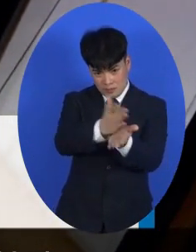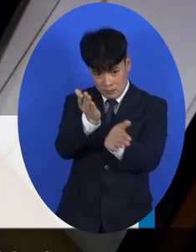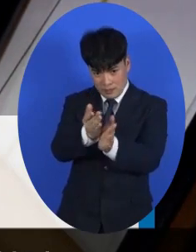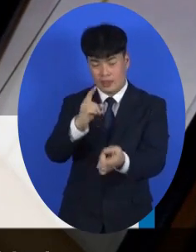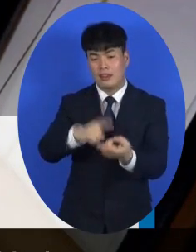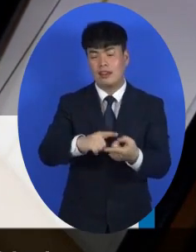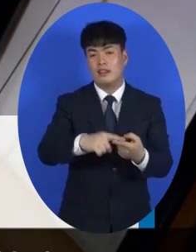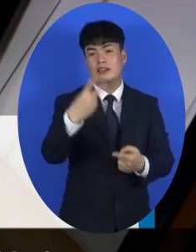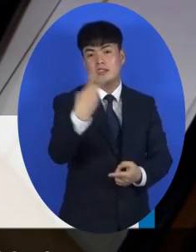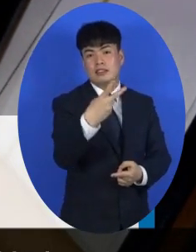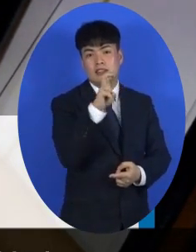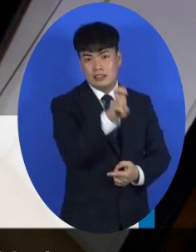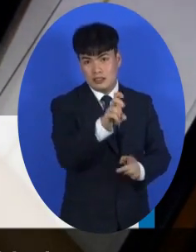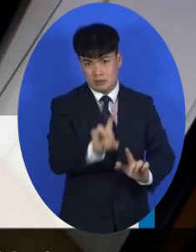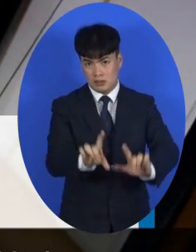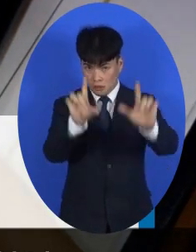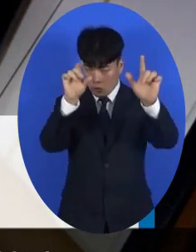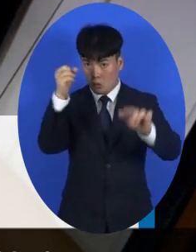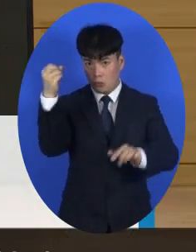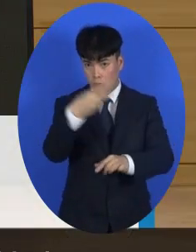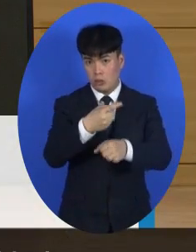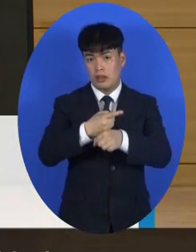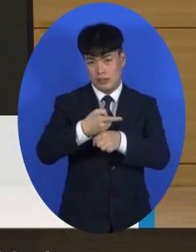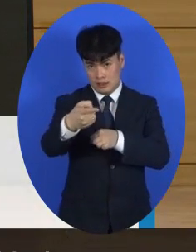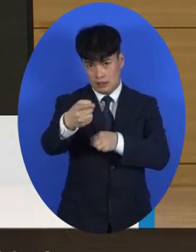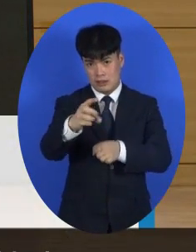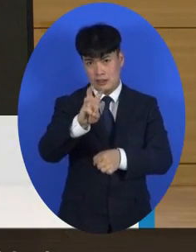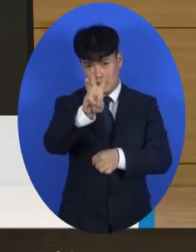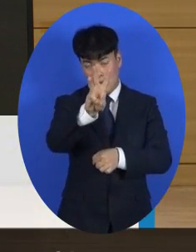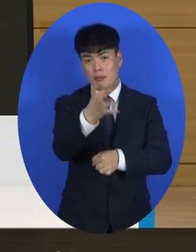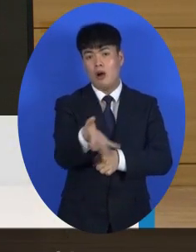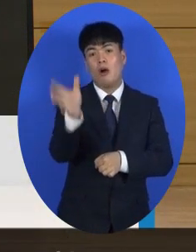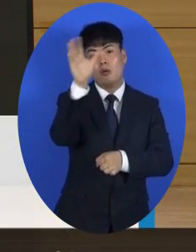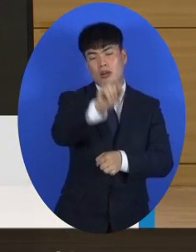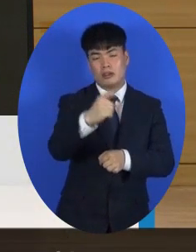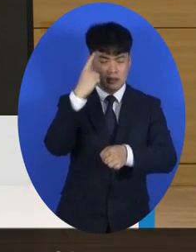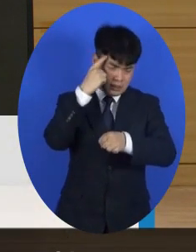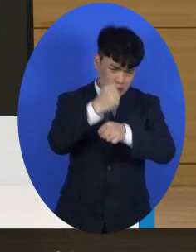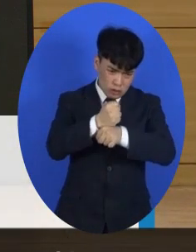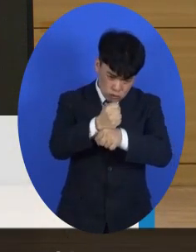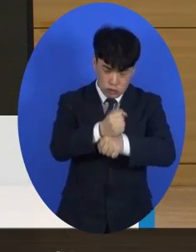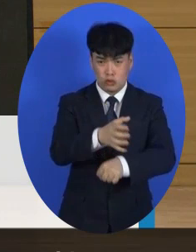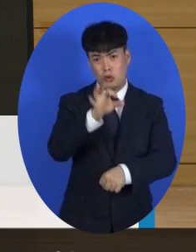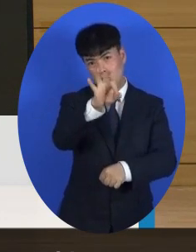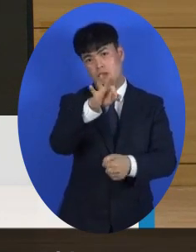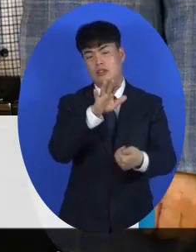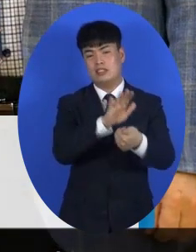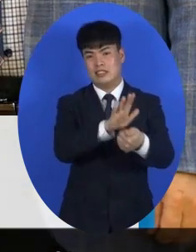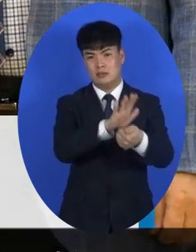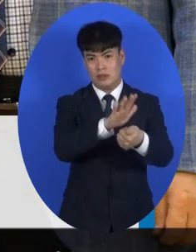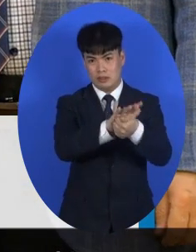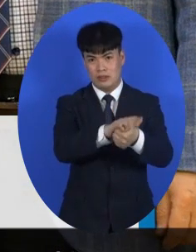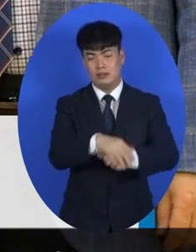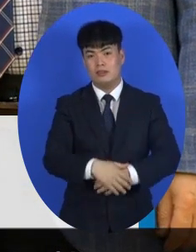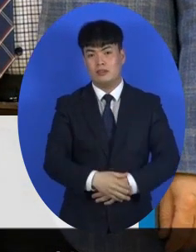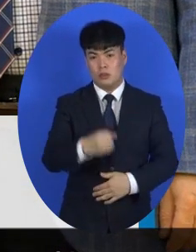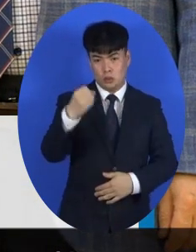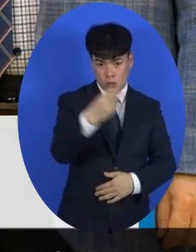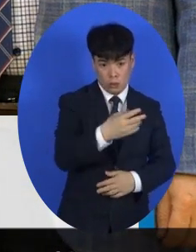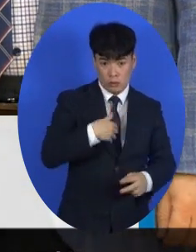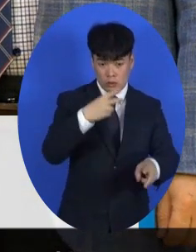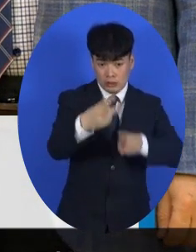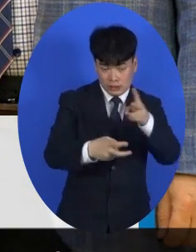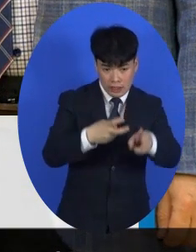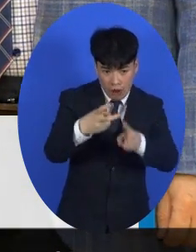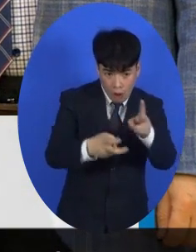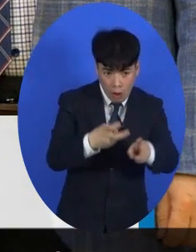각각 2020년과 2021년도에 걸쳐 총 3억 원의 연구개발비를 지원하게 되고 각 기관은 실현기술의